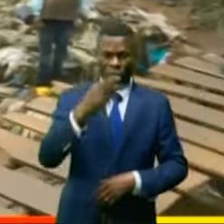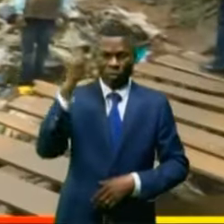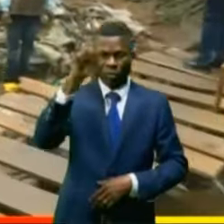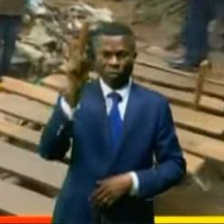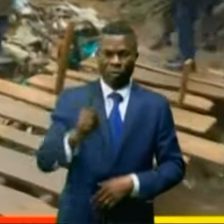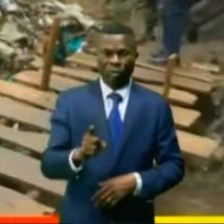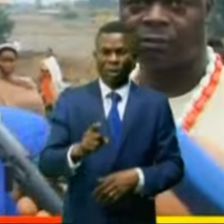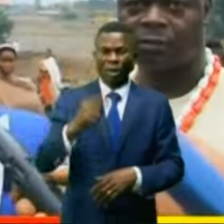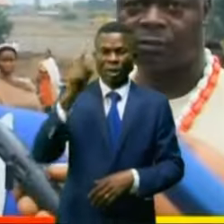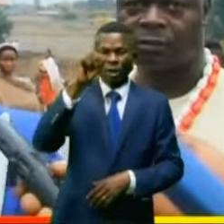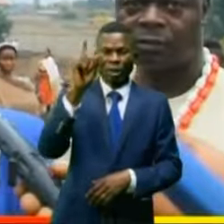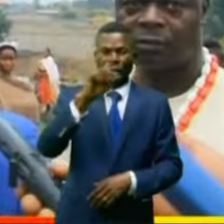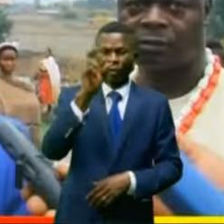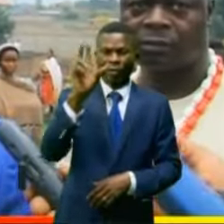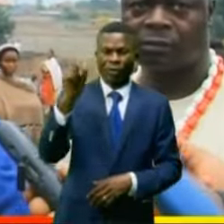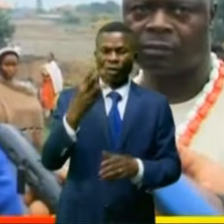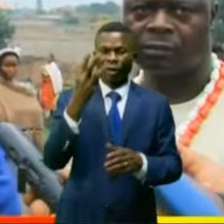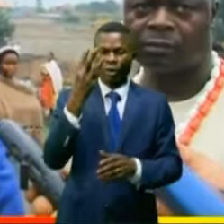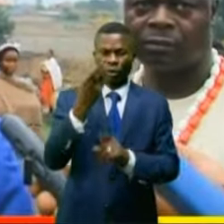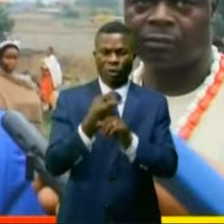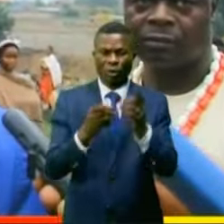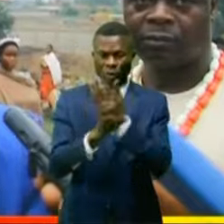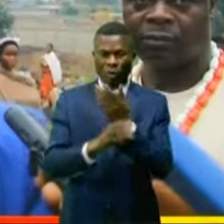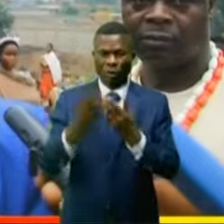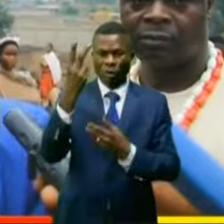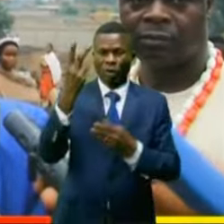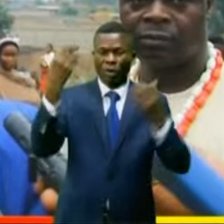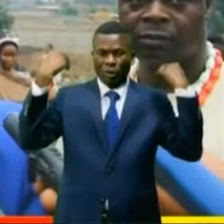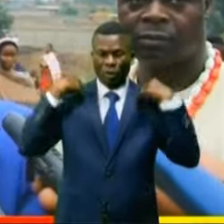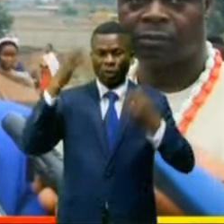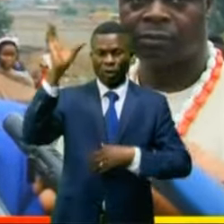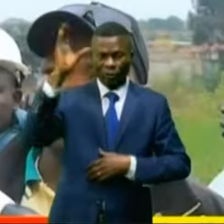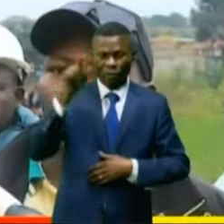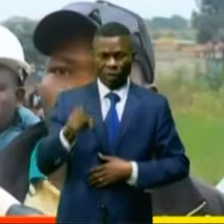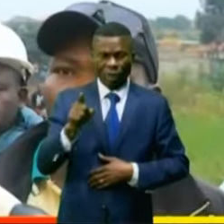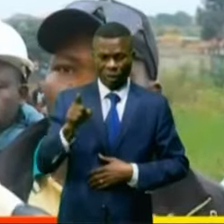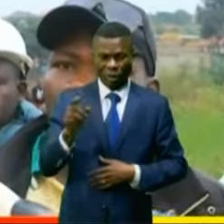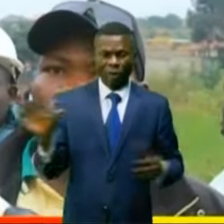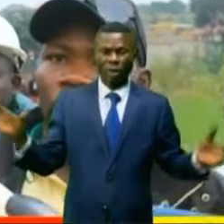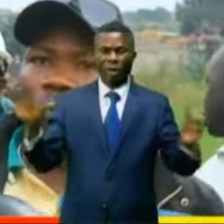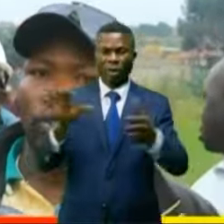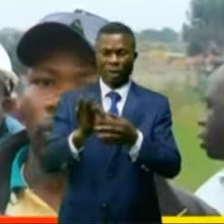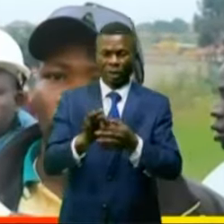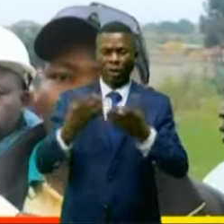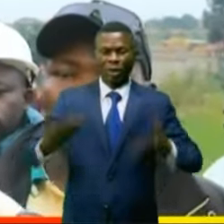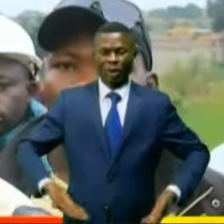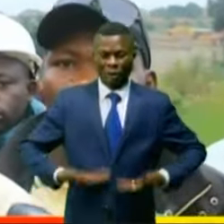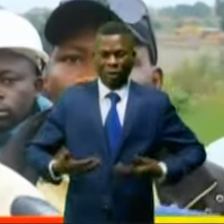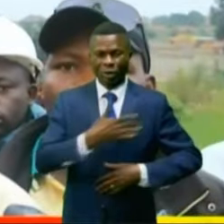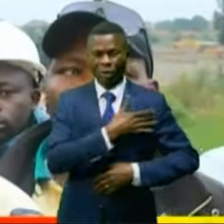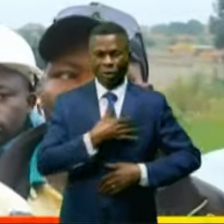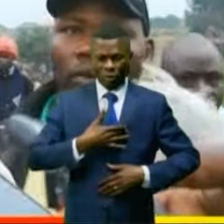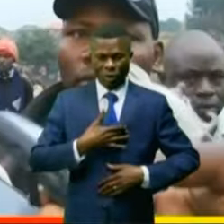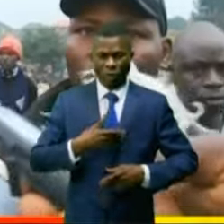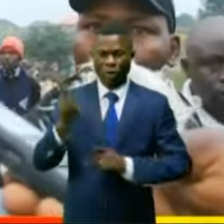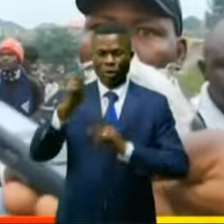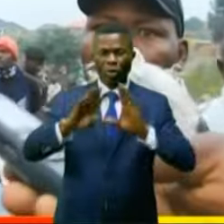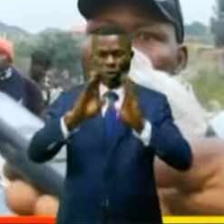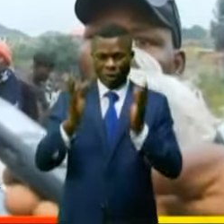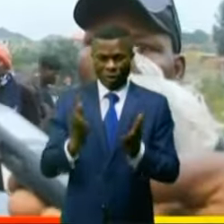juillet 2024. Les deux chefs coutumiers de Babou Aboukou se sont réjouis au nom de leurs